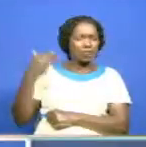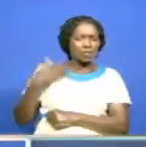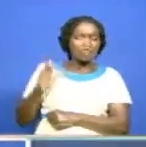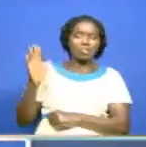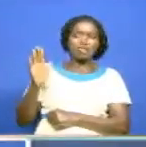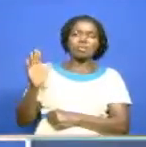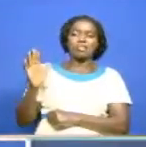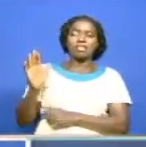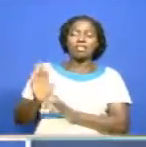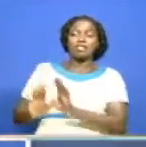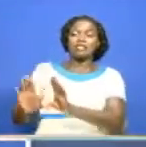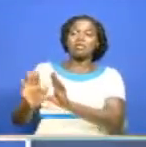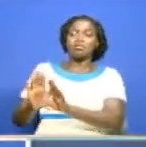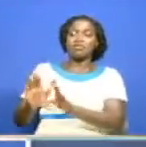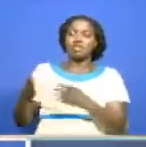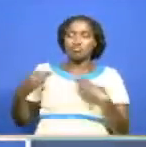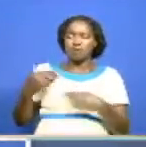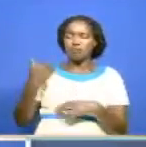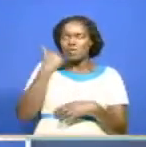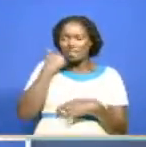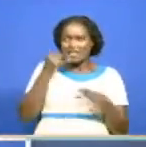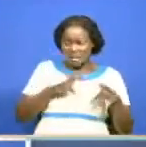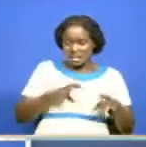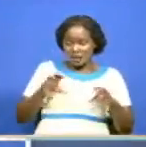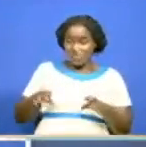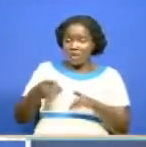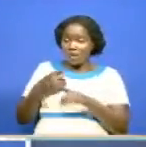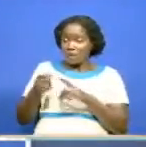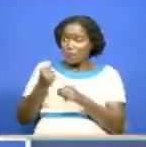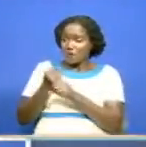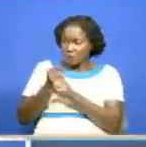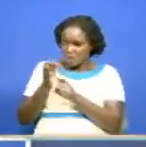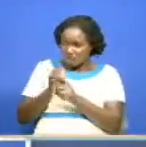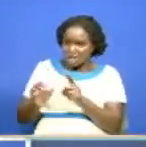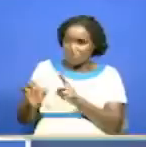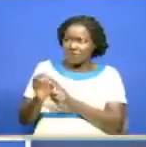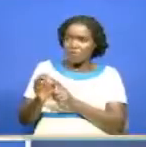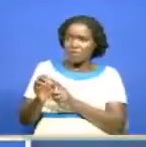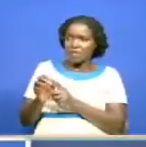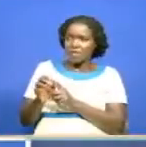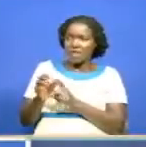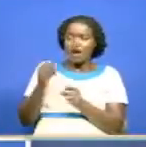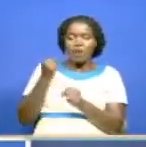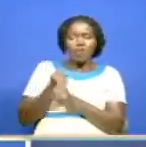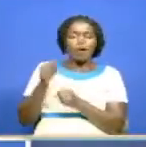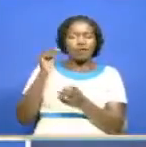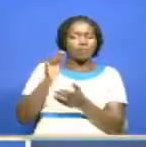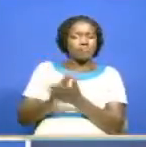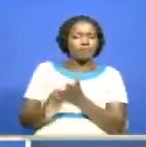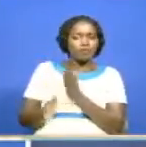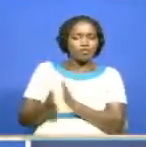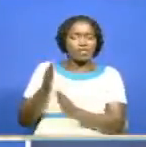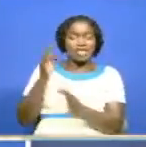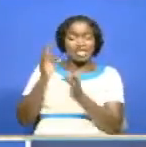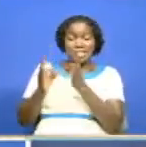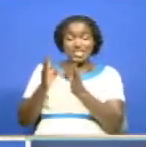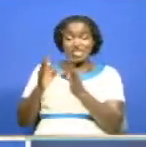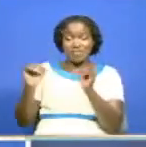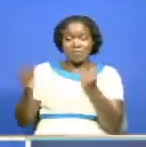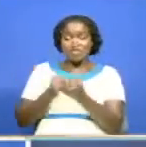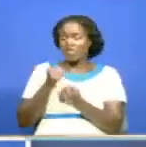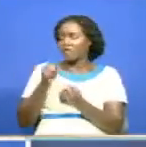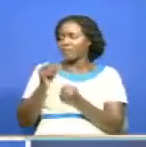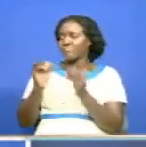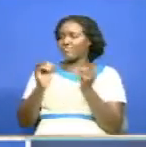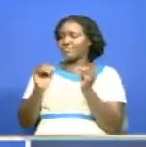kuacha wagonjwa wetu wakiumia, lakini mazingira yetu hatuwezi tukafanyia kama sio salama. Yale mambo ambayo tunaitisha ni